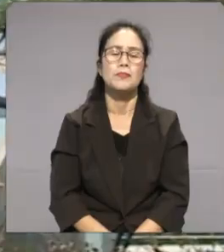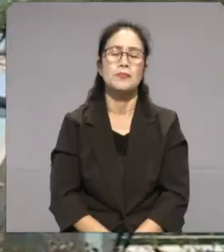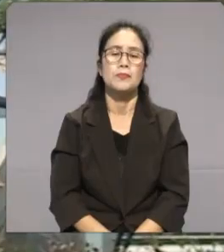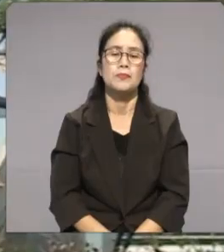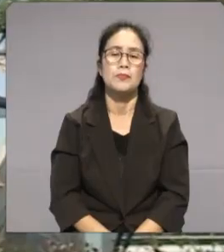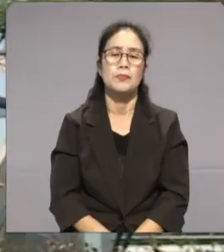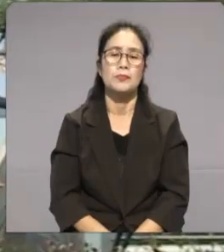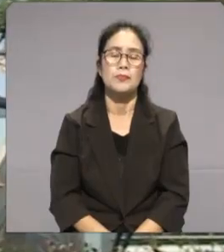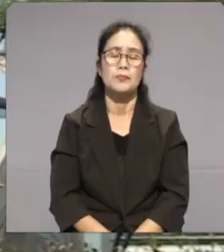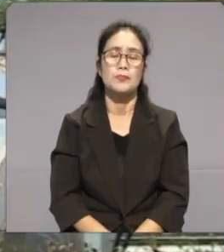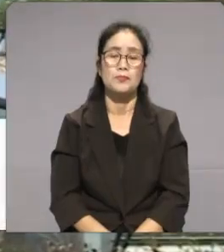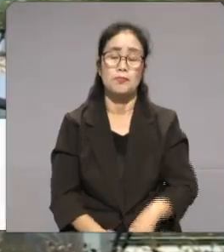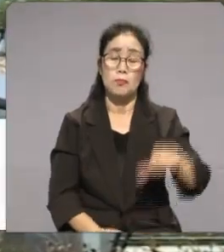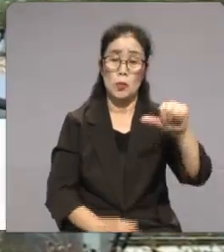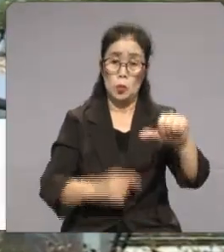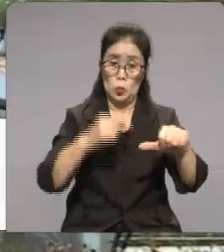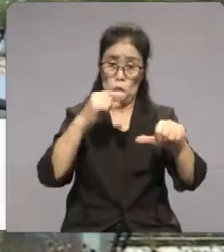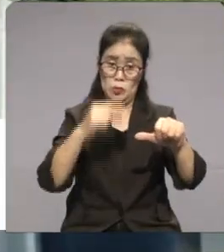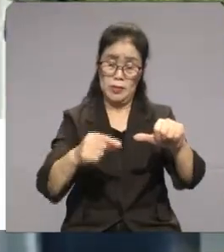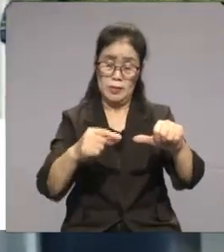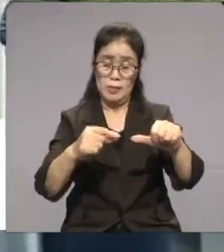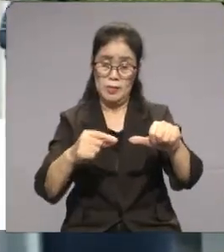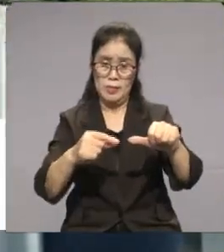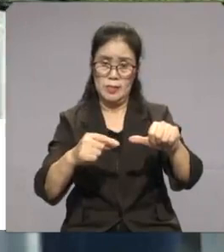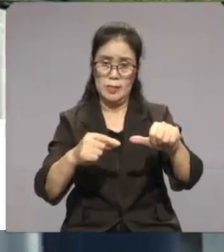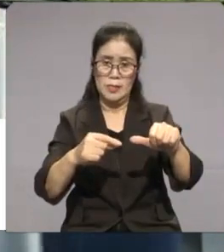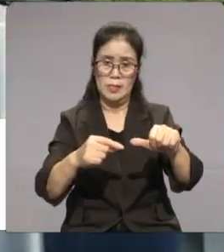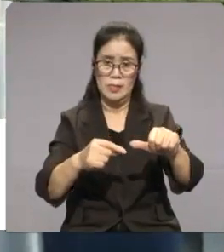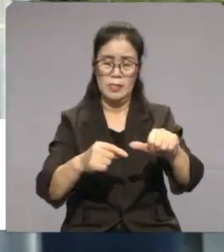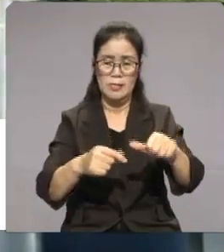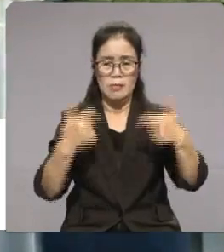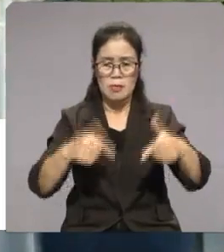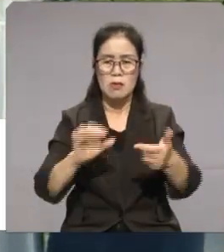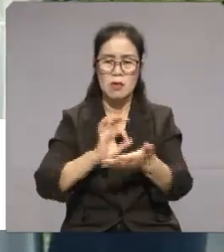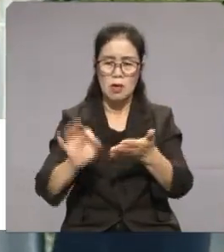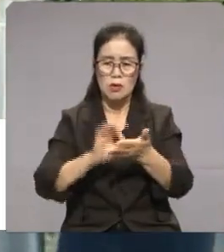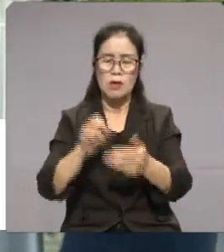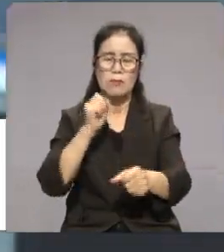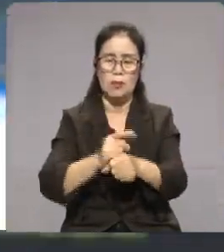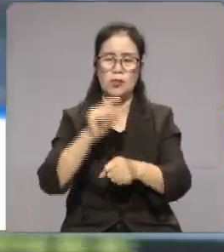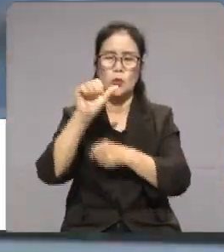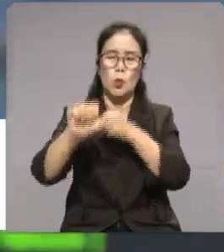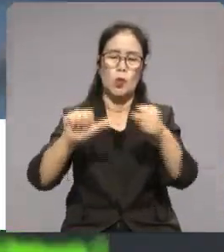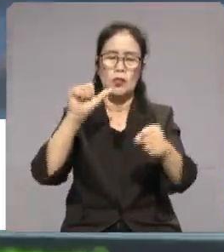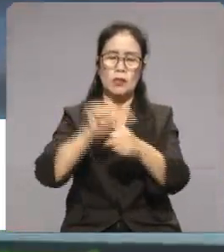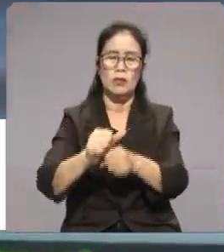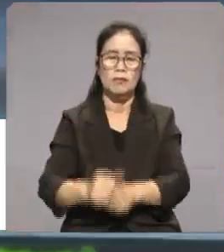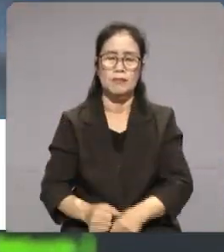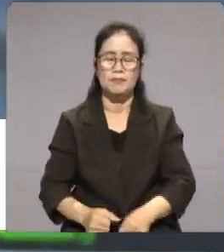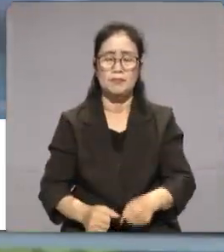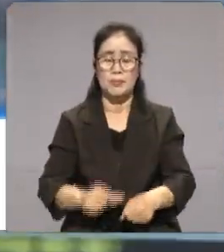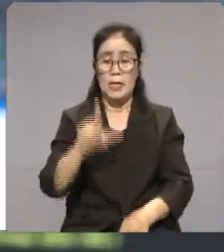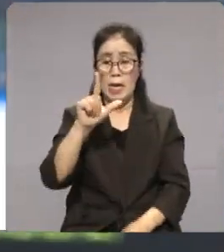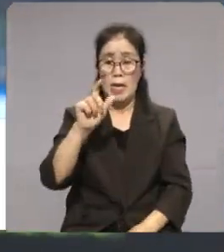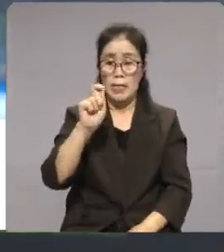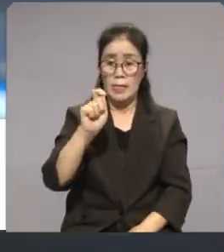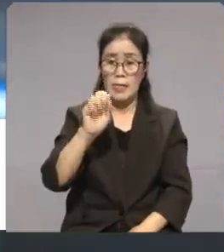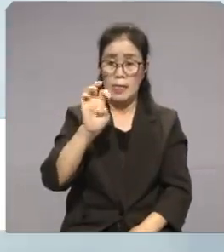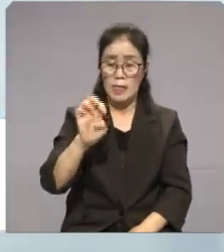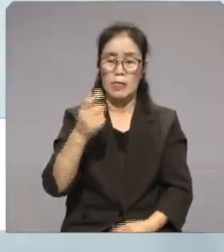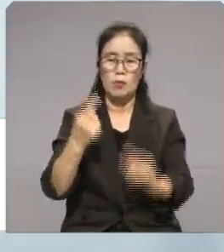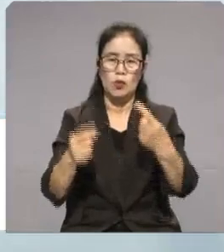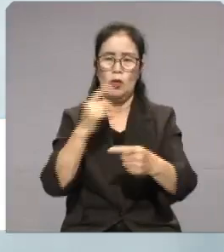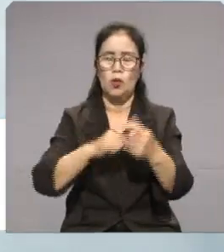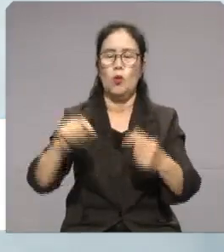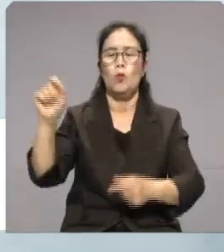기자입니다 5세대 이동 통신인 5G 상용화된지 5년 4세대인 LTE 다 더욱